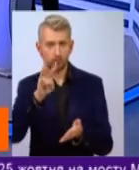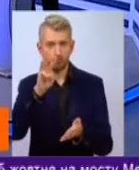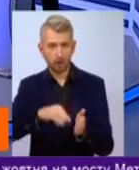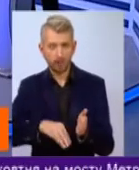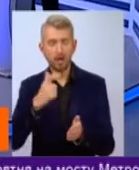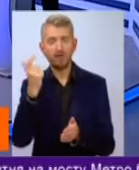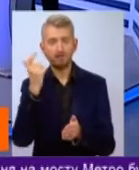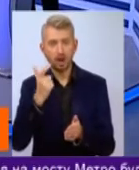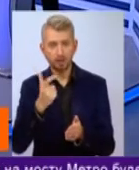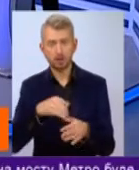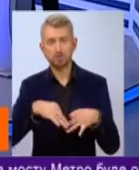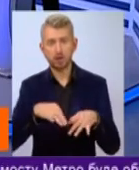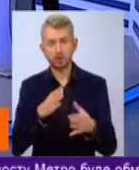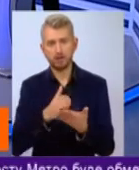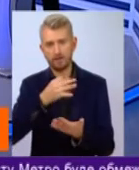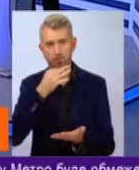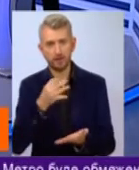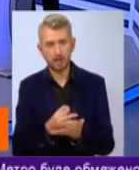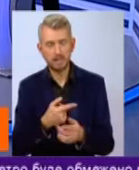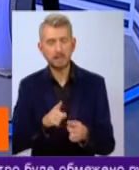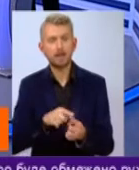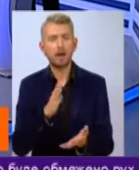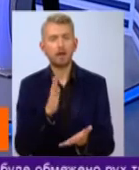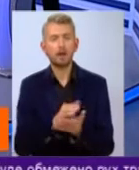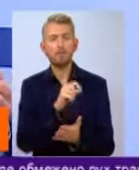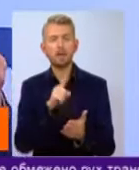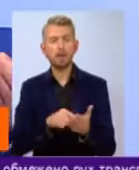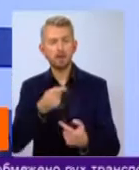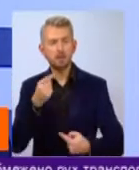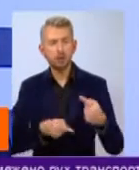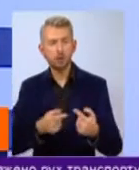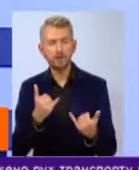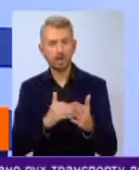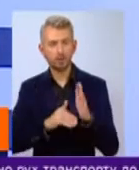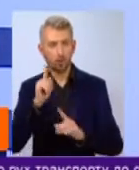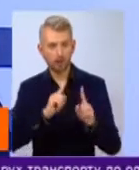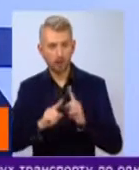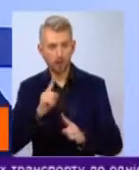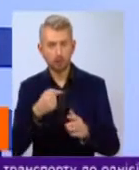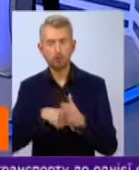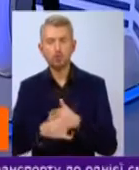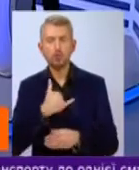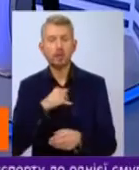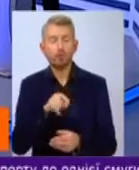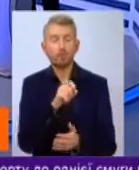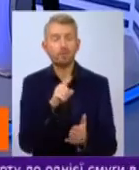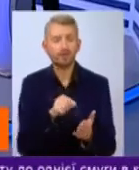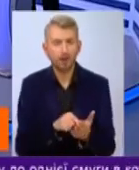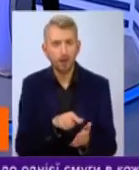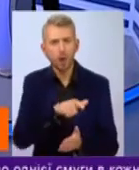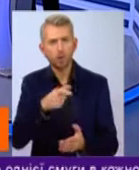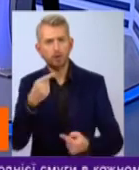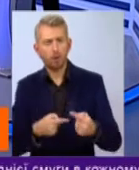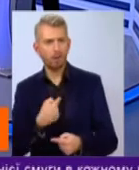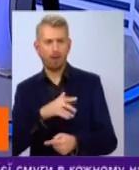власник транспортного засобу несе відповідальність. Це є предметом дискусії зараз у Верховній Раді, тому що в нас є в цьому питання. Дискутують, що